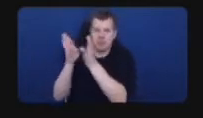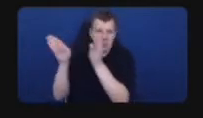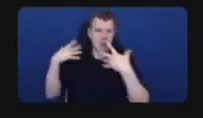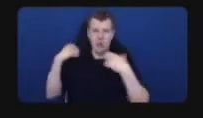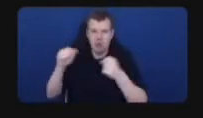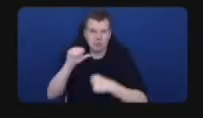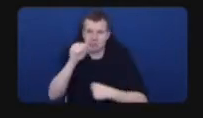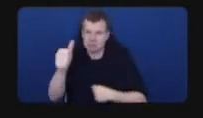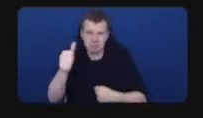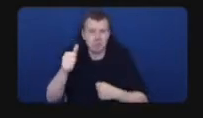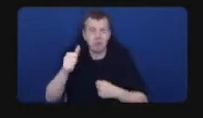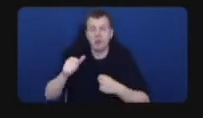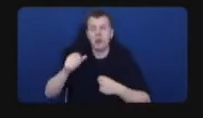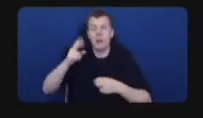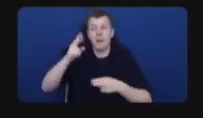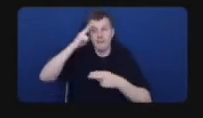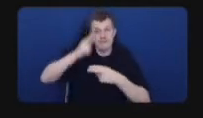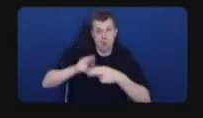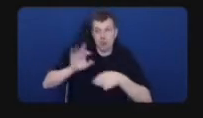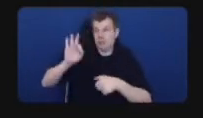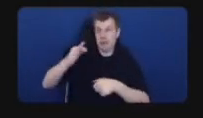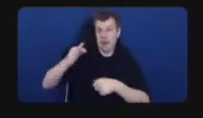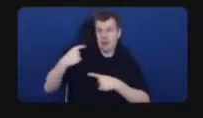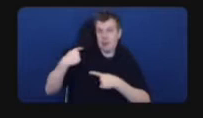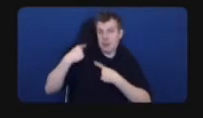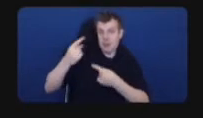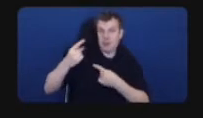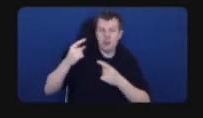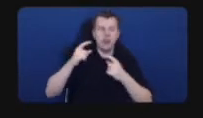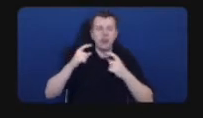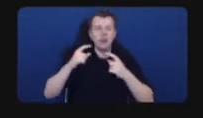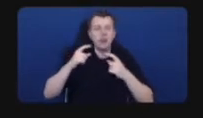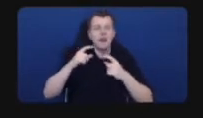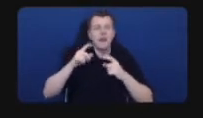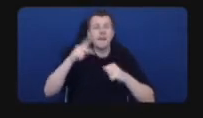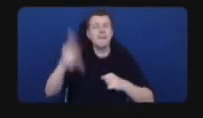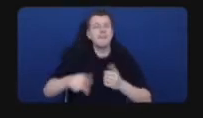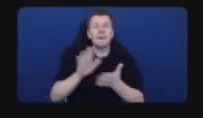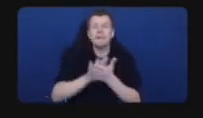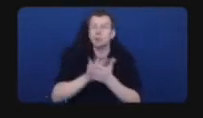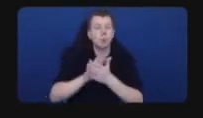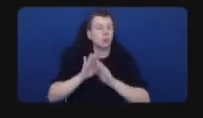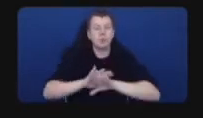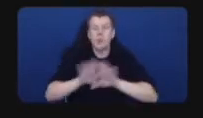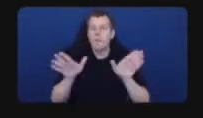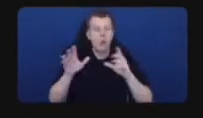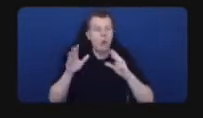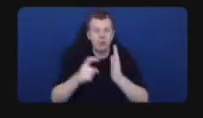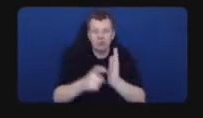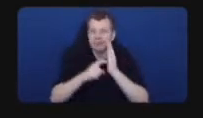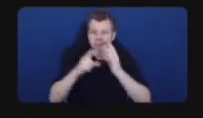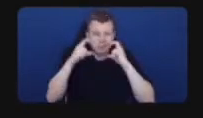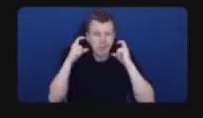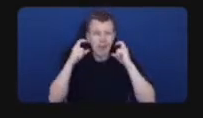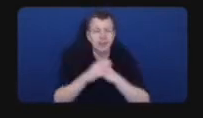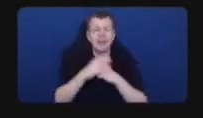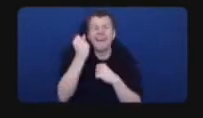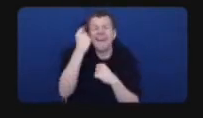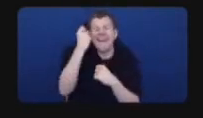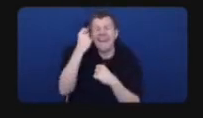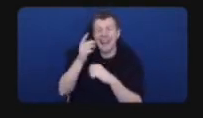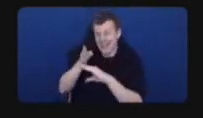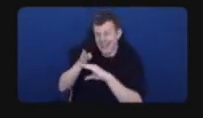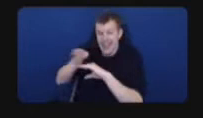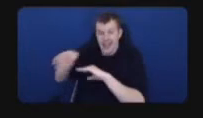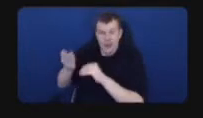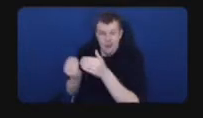局是不强调在公共场合戴口罩了。这从